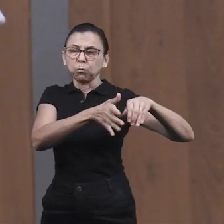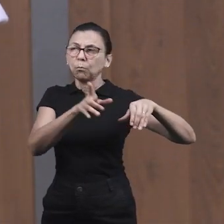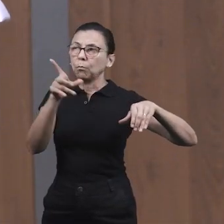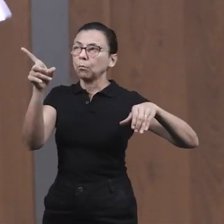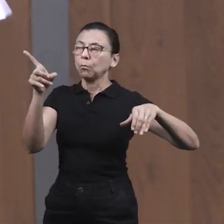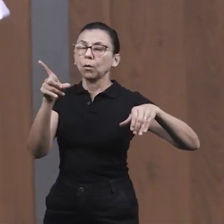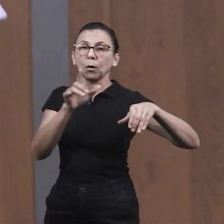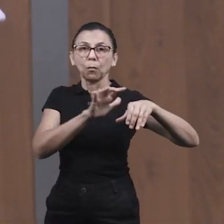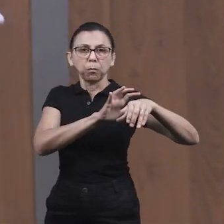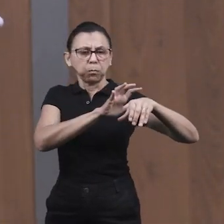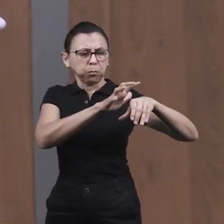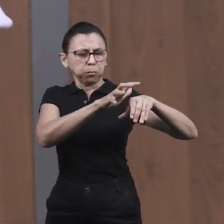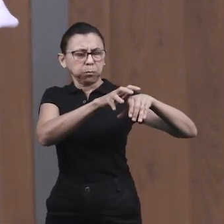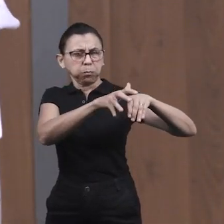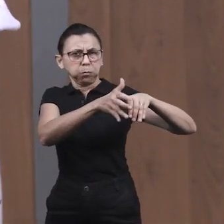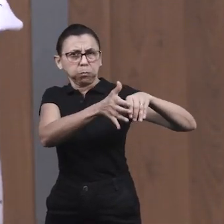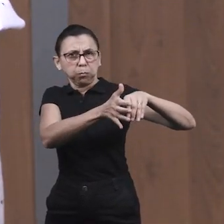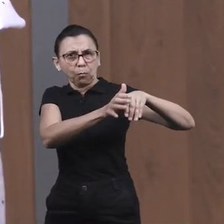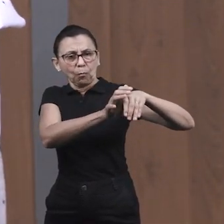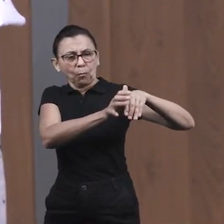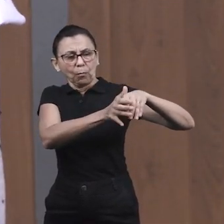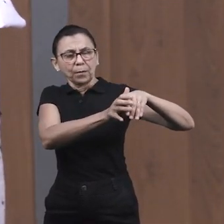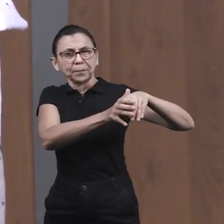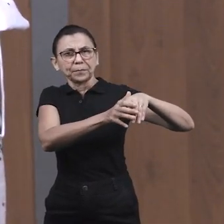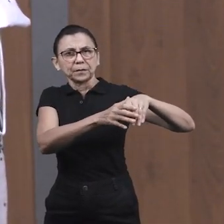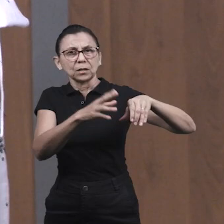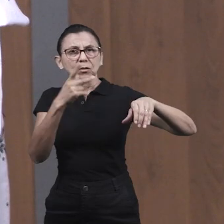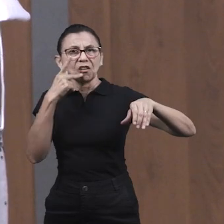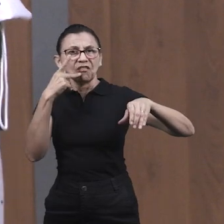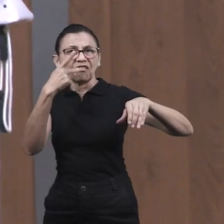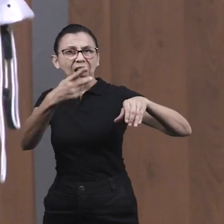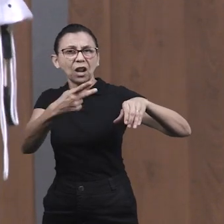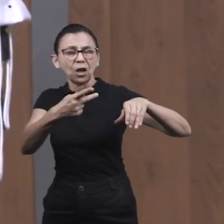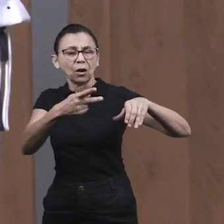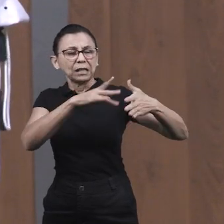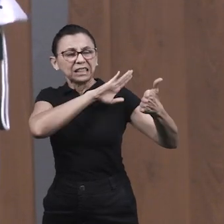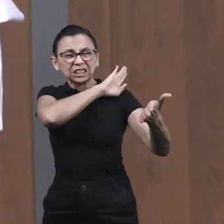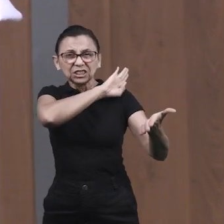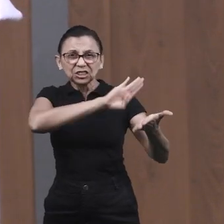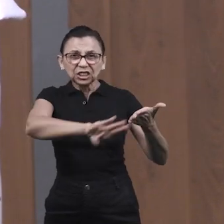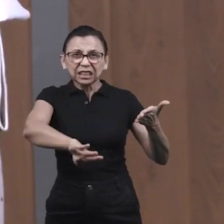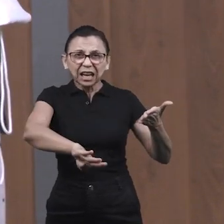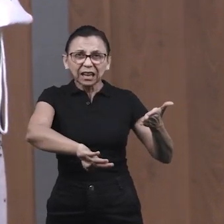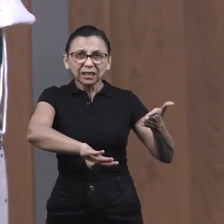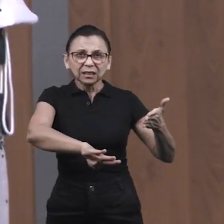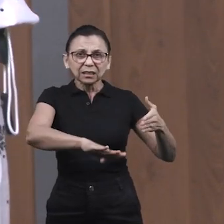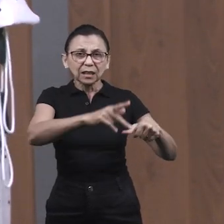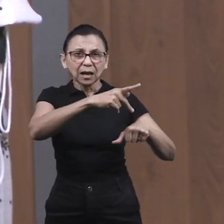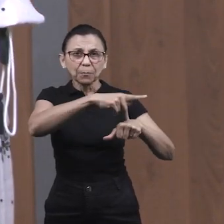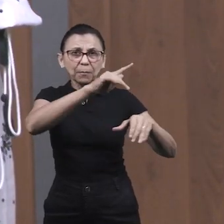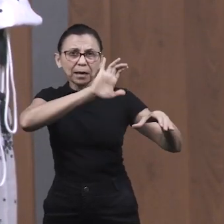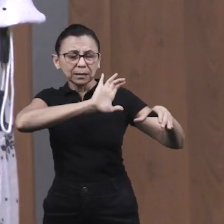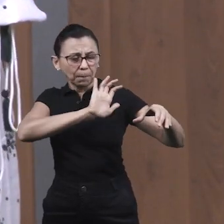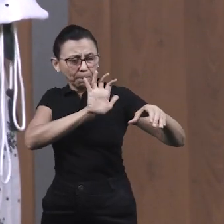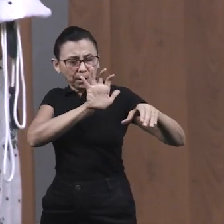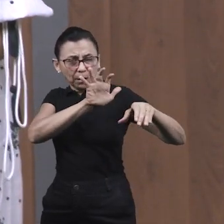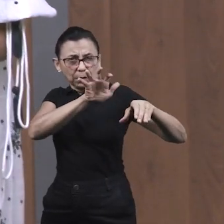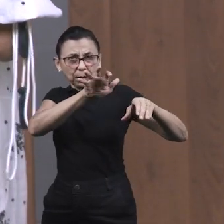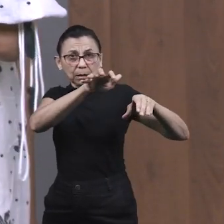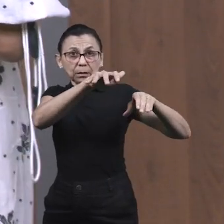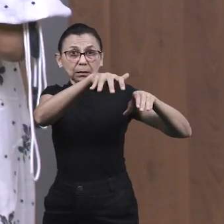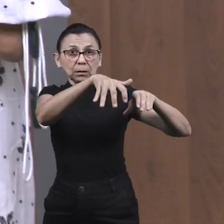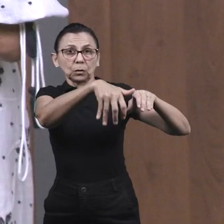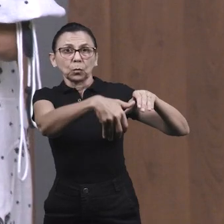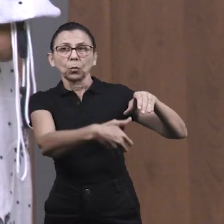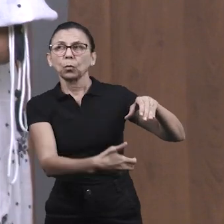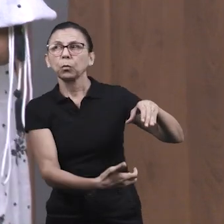qui cachait l'endroit. Et Jésus a dit, enlevez la pierre. Nous allons voir la pierre qui est déplacée. Regardez,